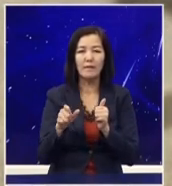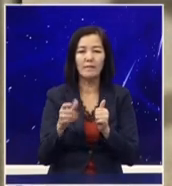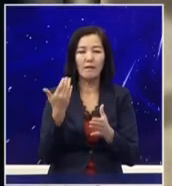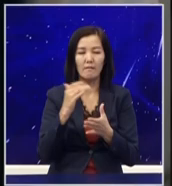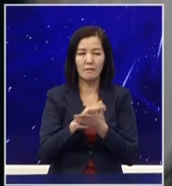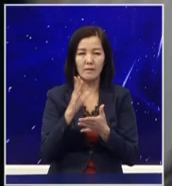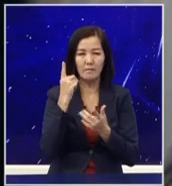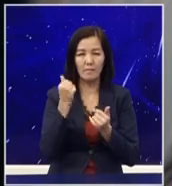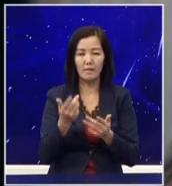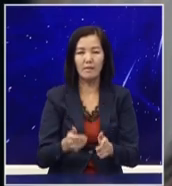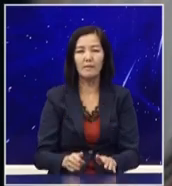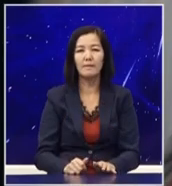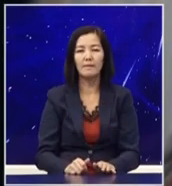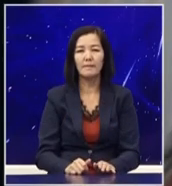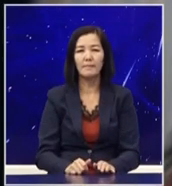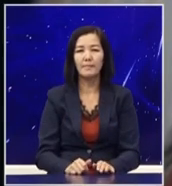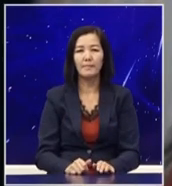дәріс.